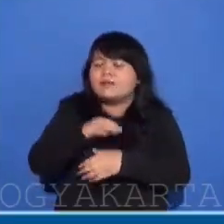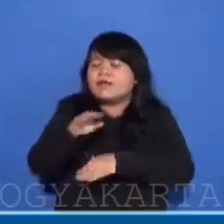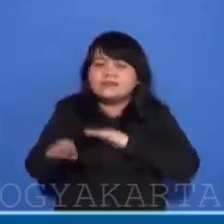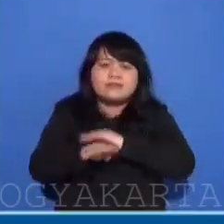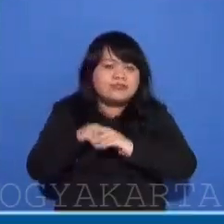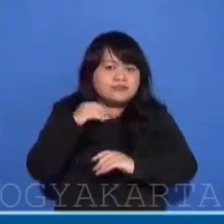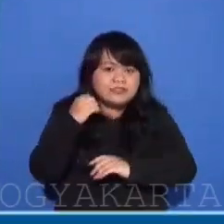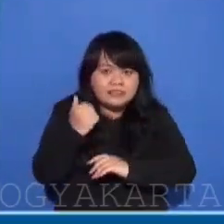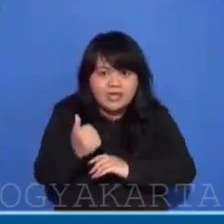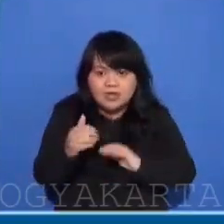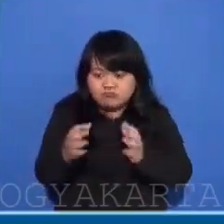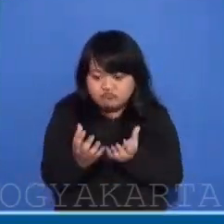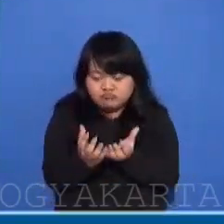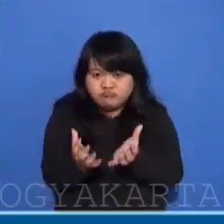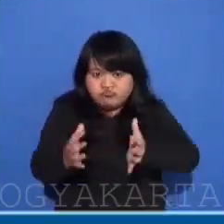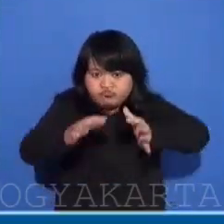muriangwi